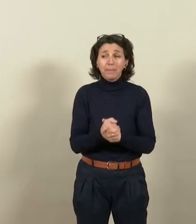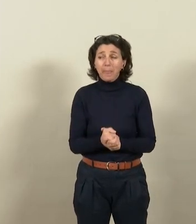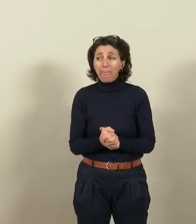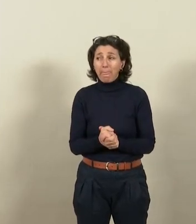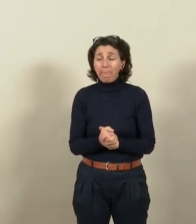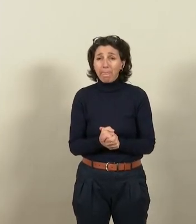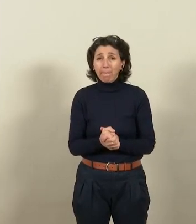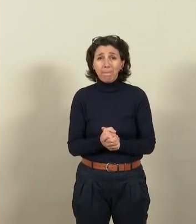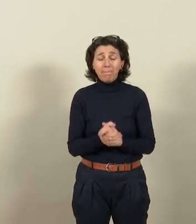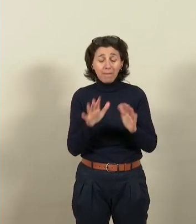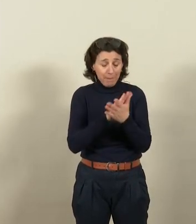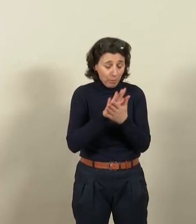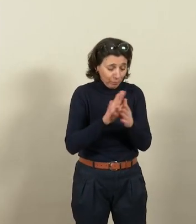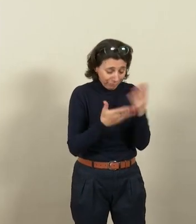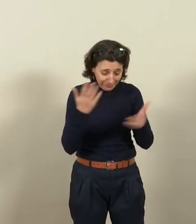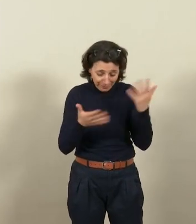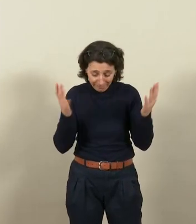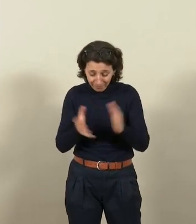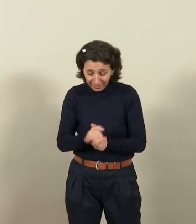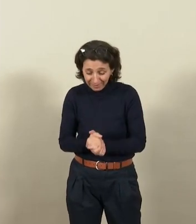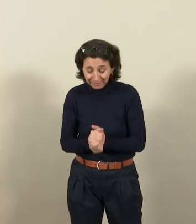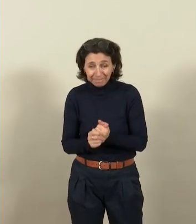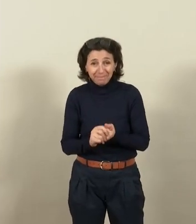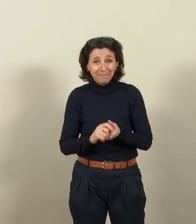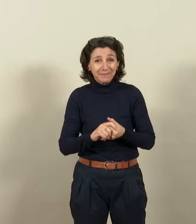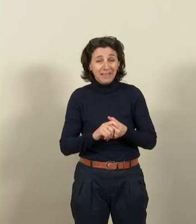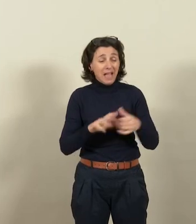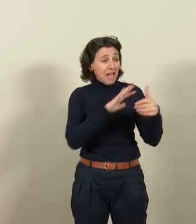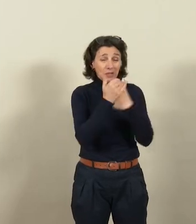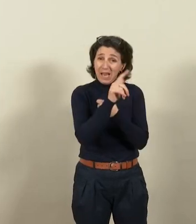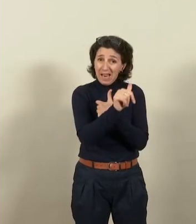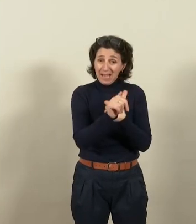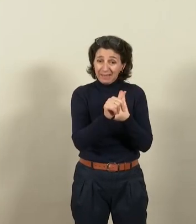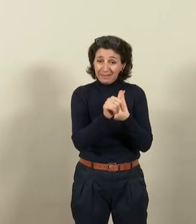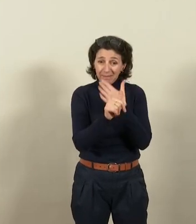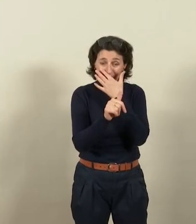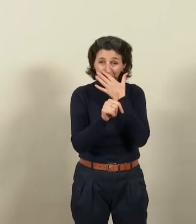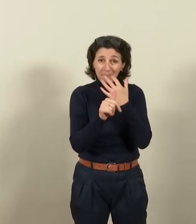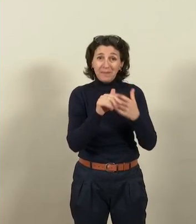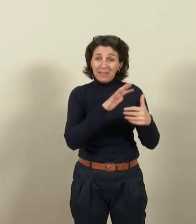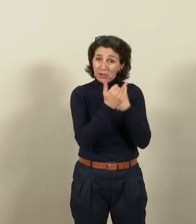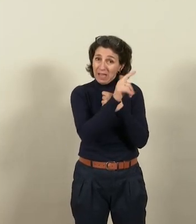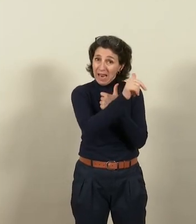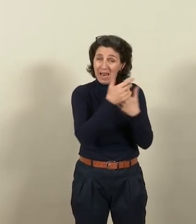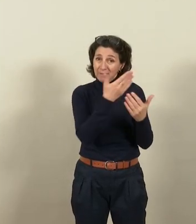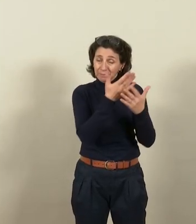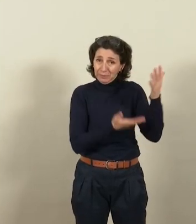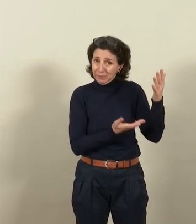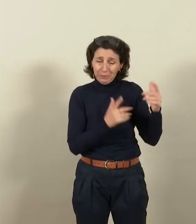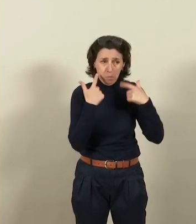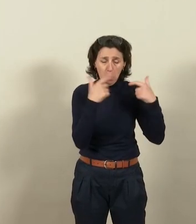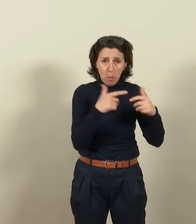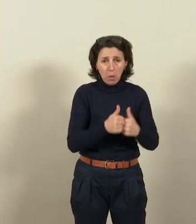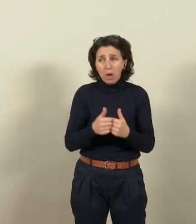société pardon et n'échappe pas au monde sportif la loi du silence sur ces violences sexistes et